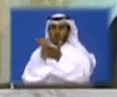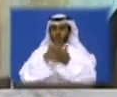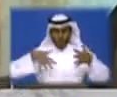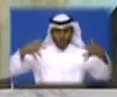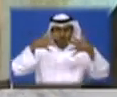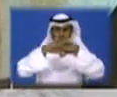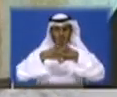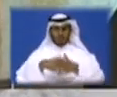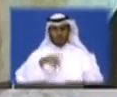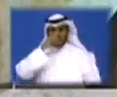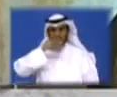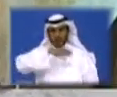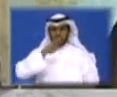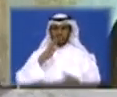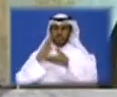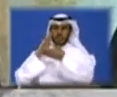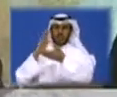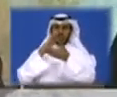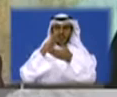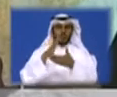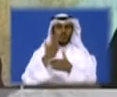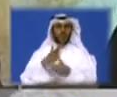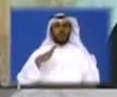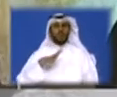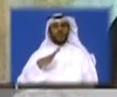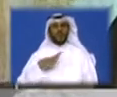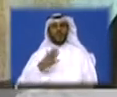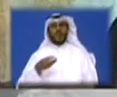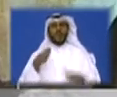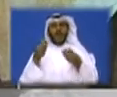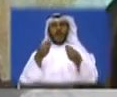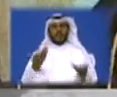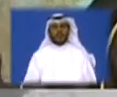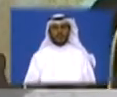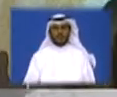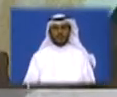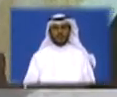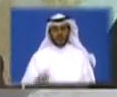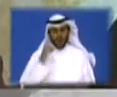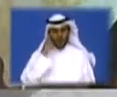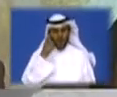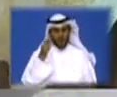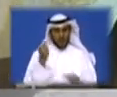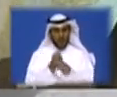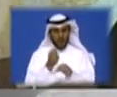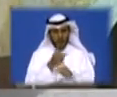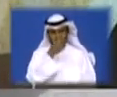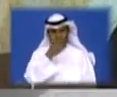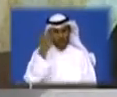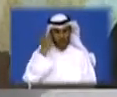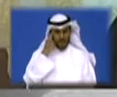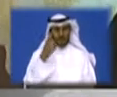أن نكرم كوكبا من مدراءنا السابقين الذي لهم بصمات واضحة في عمل إدارة